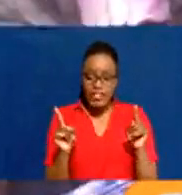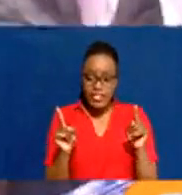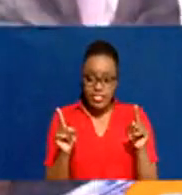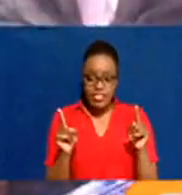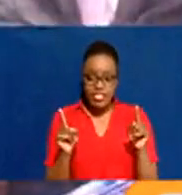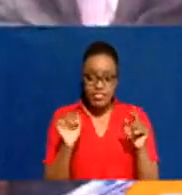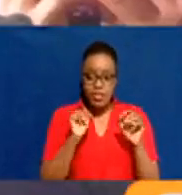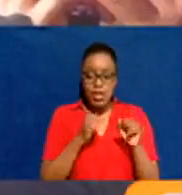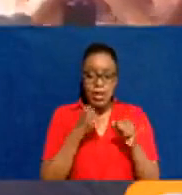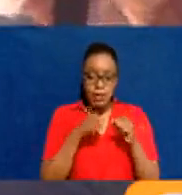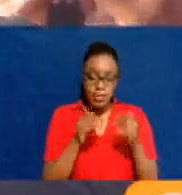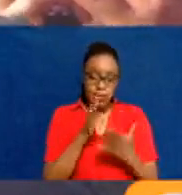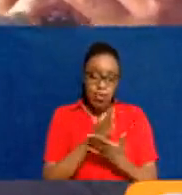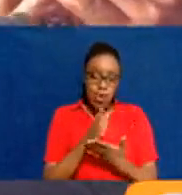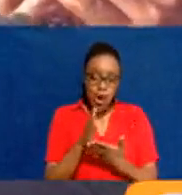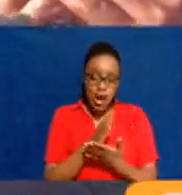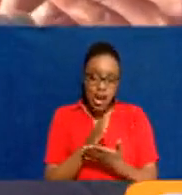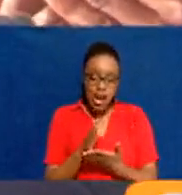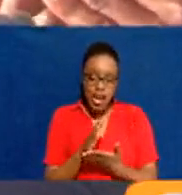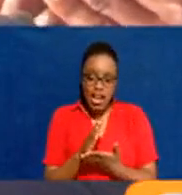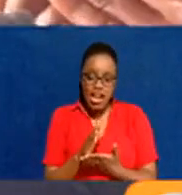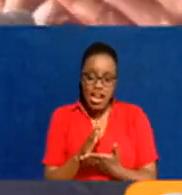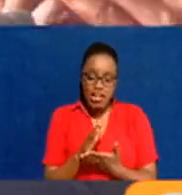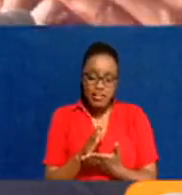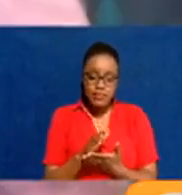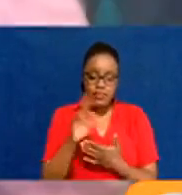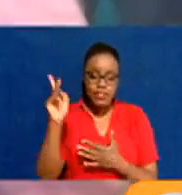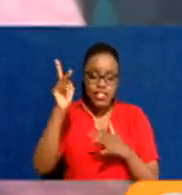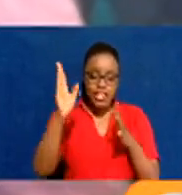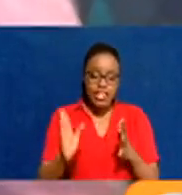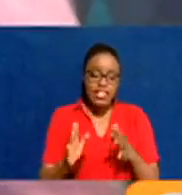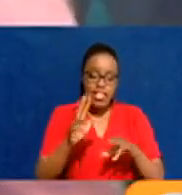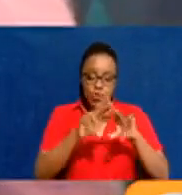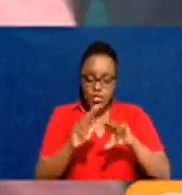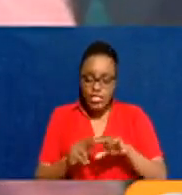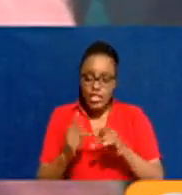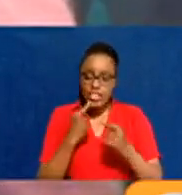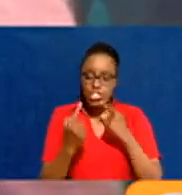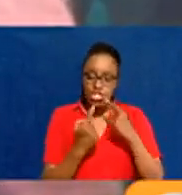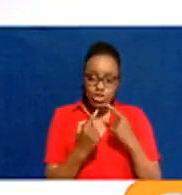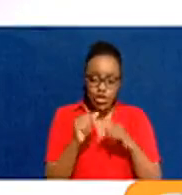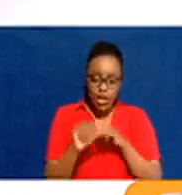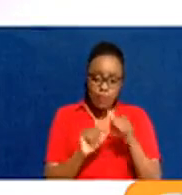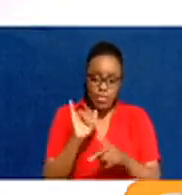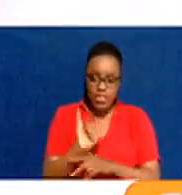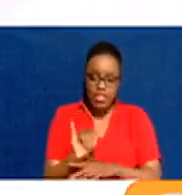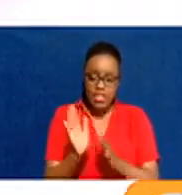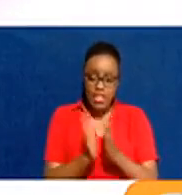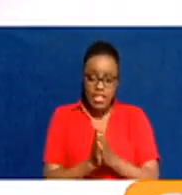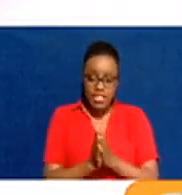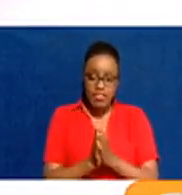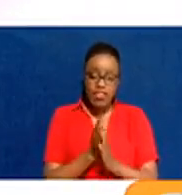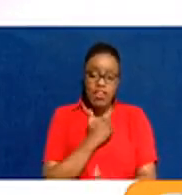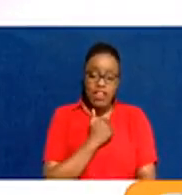huwezi kupandisha bila wakilishi ya wananchi kuketi chini na kuongea. There must be also